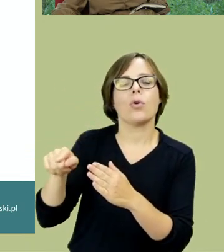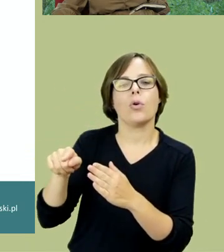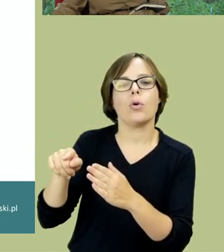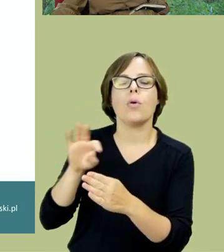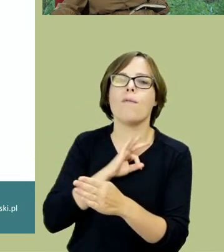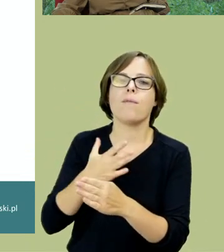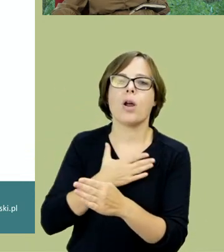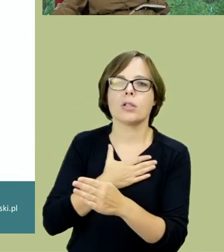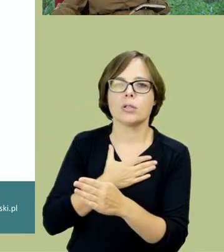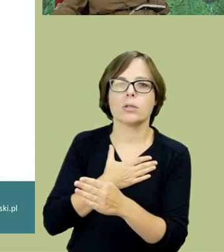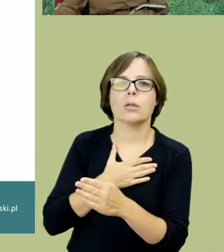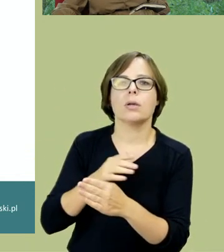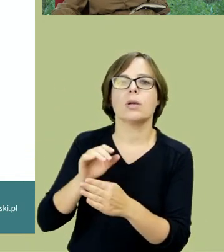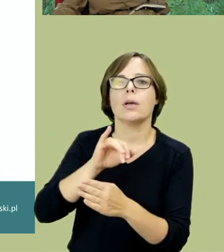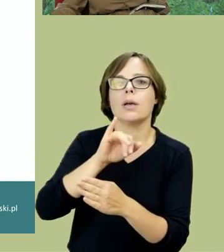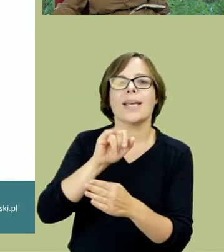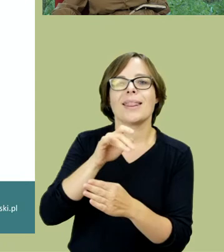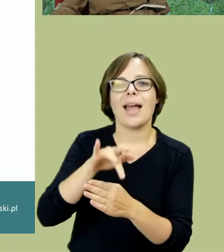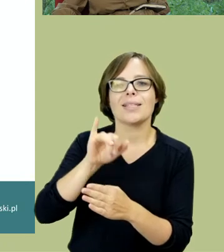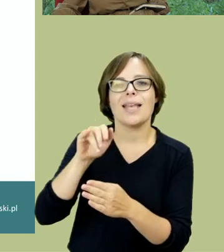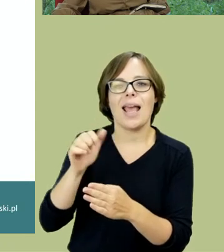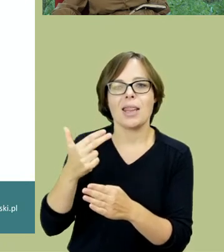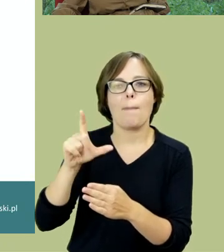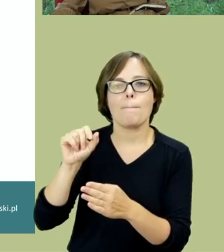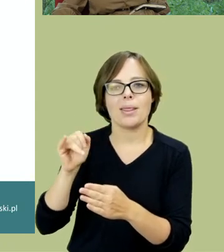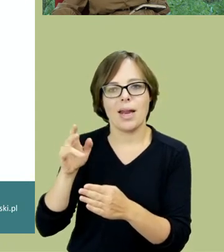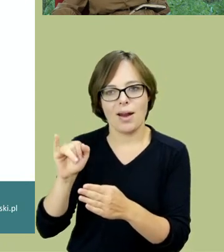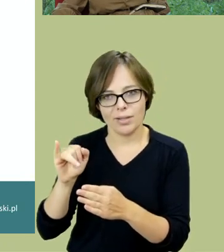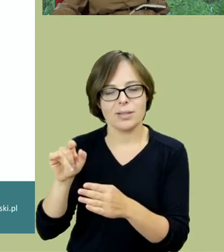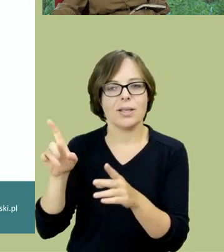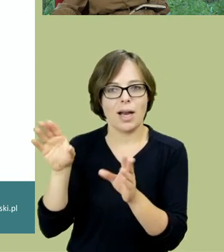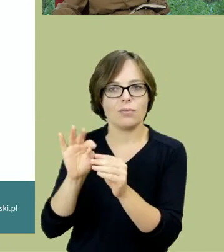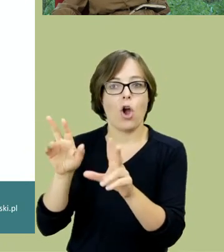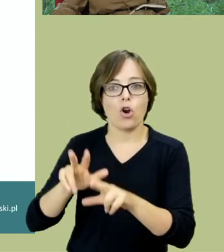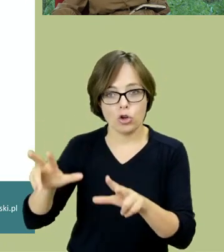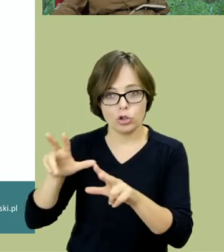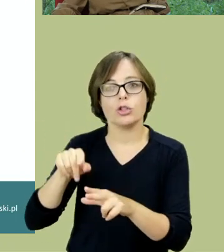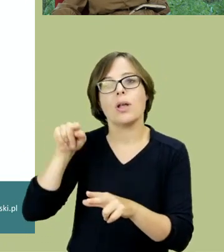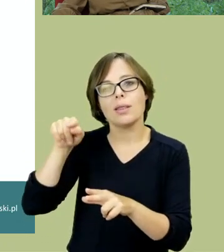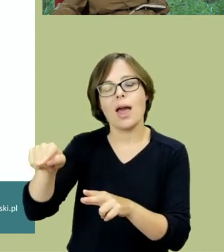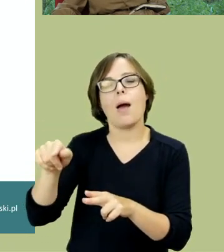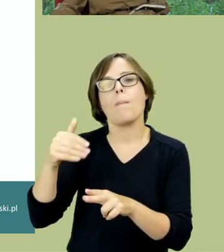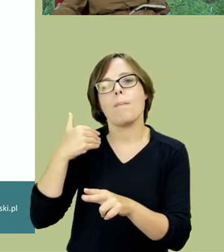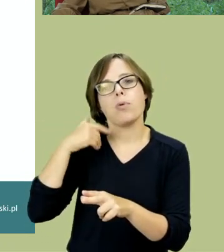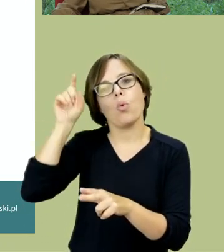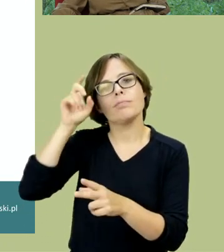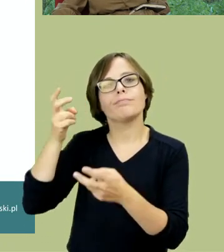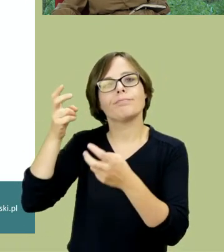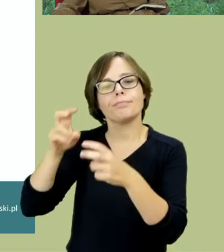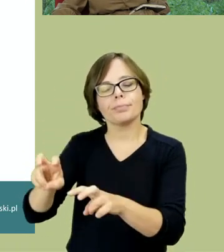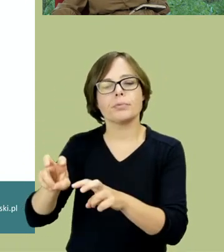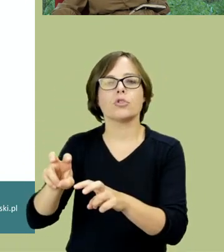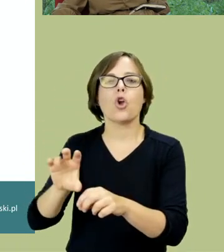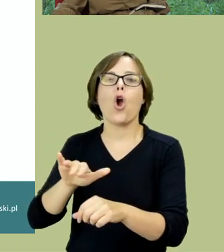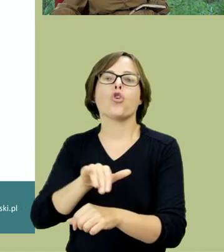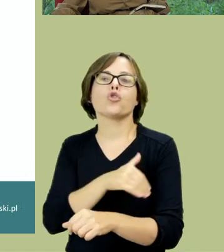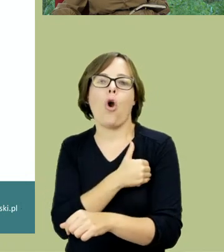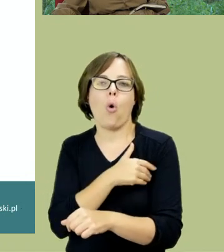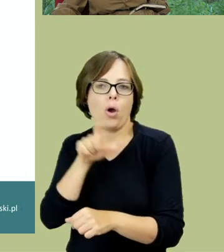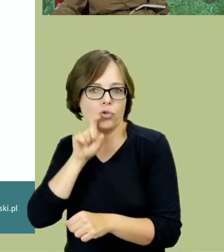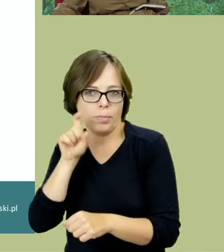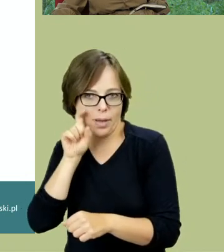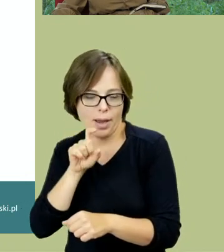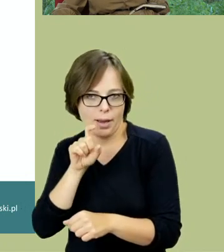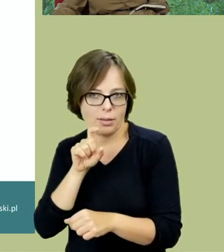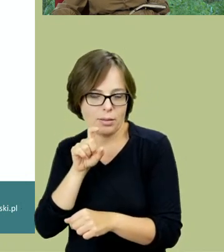Ignacy, Jan Paderewski, Helena Paderewska, mieściła się szkoła wywiadowcza Abwery, w której szkoleni byli